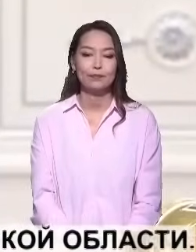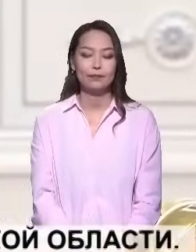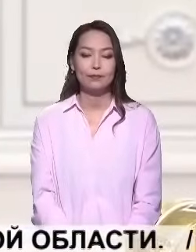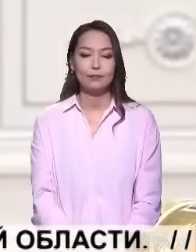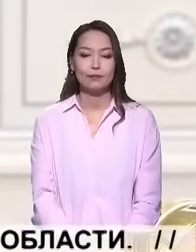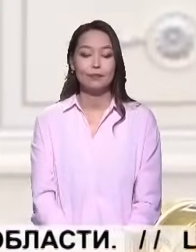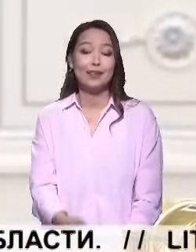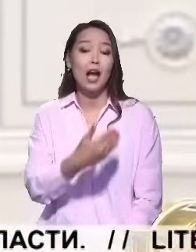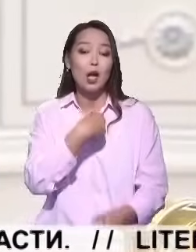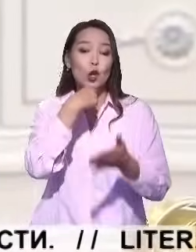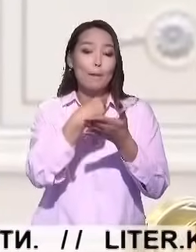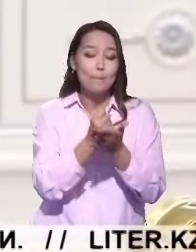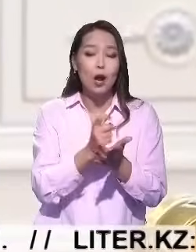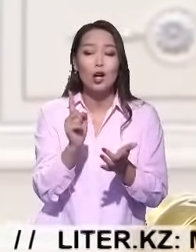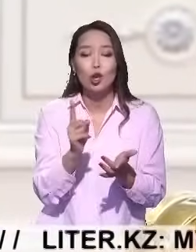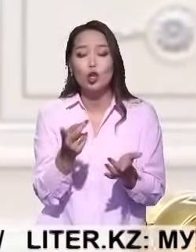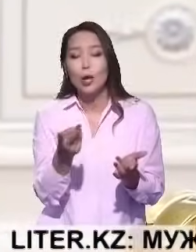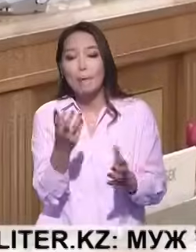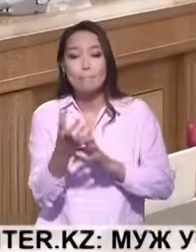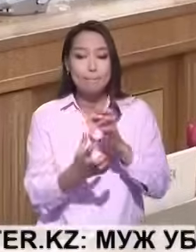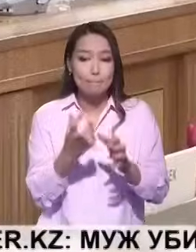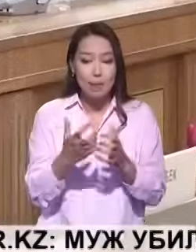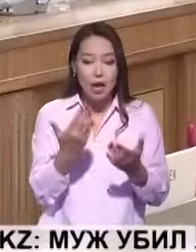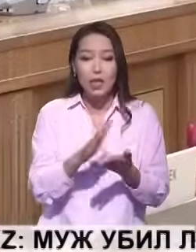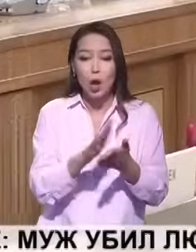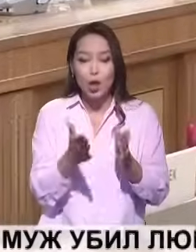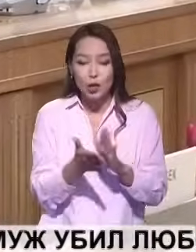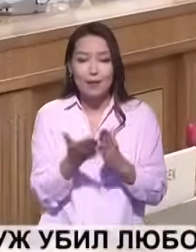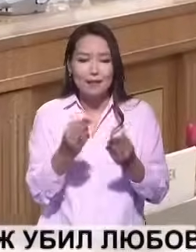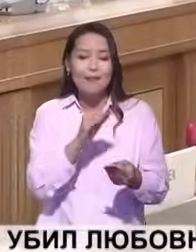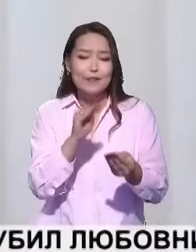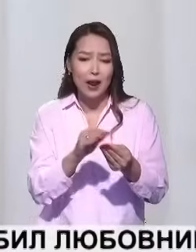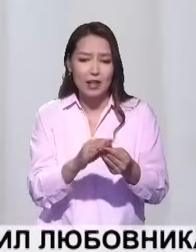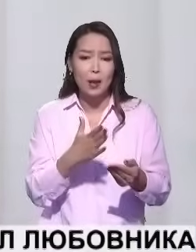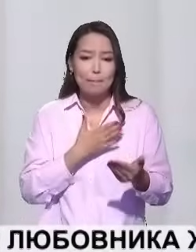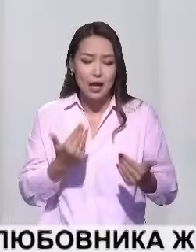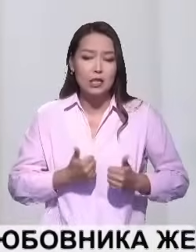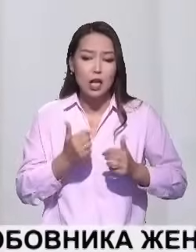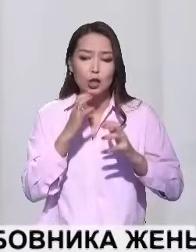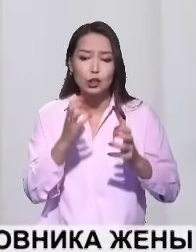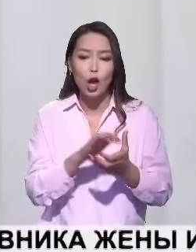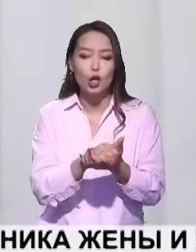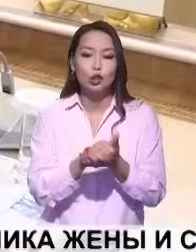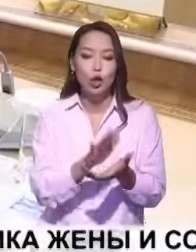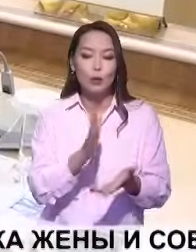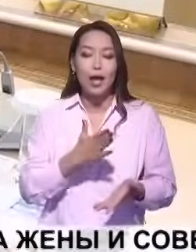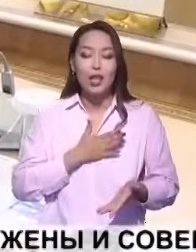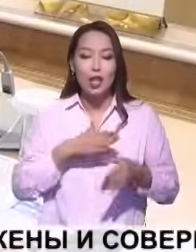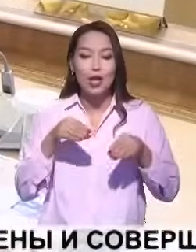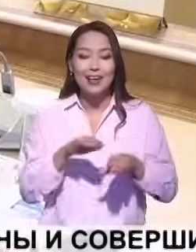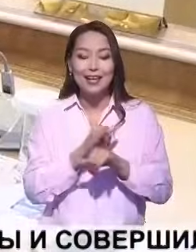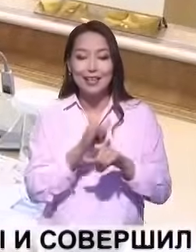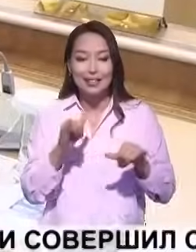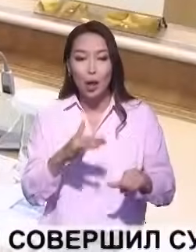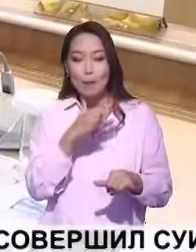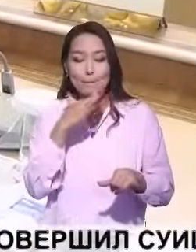«Хотел бы подтвердить, как бы ни изменилась международная обстановка, неизменными останутся наши стремления к сохранению дружбы, наша решимость в развитии